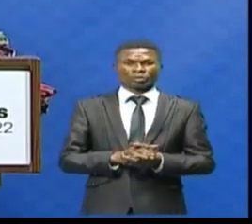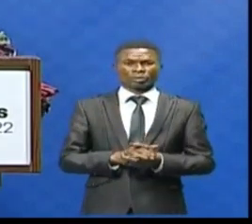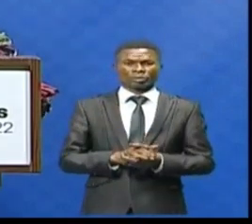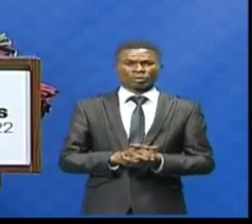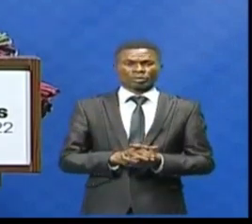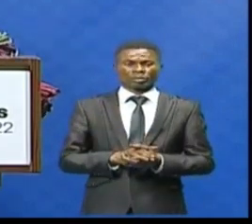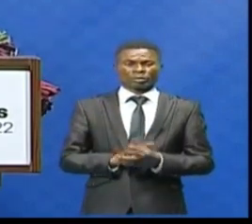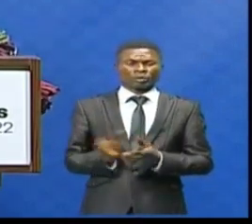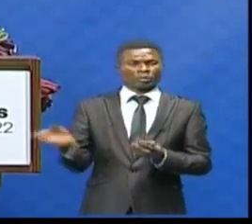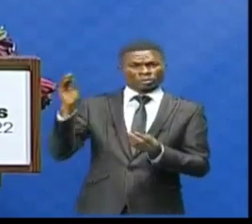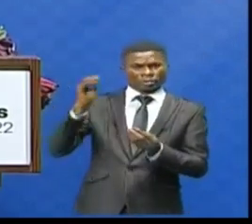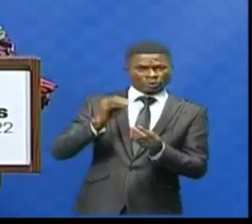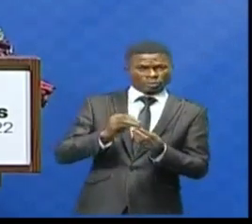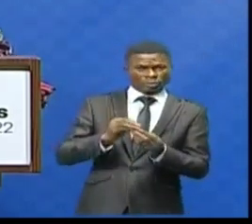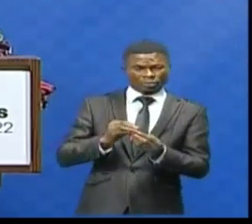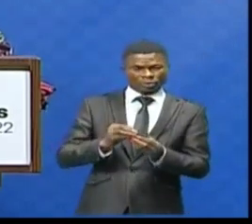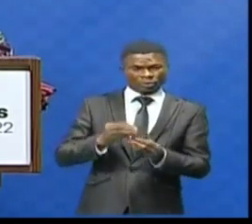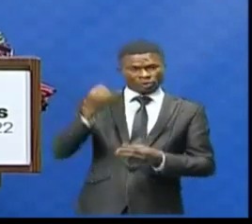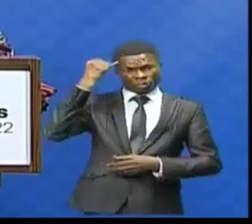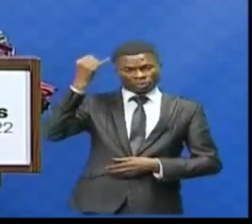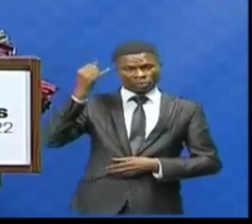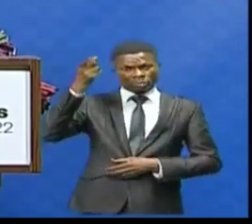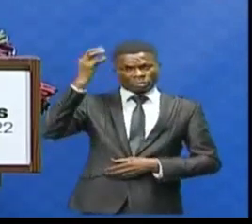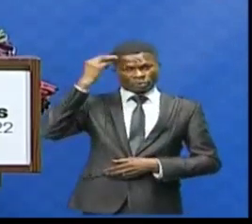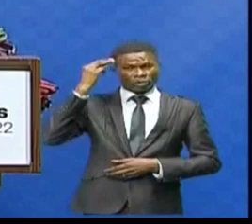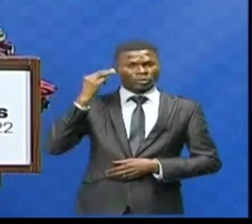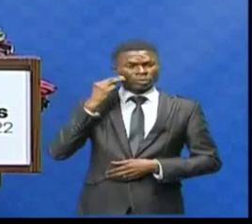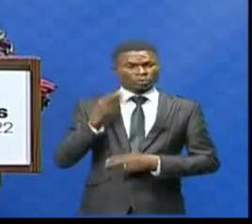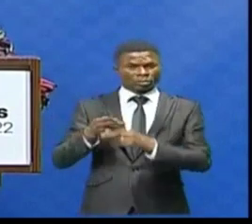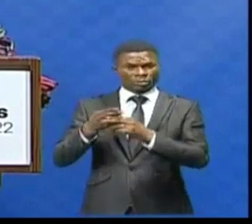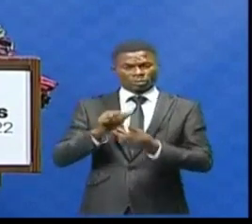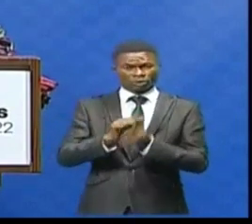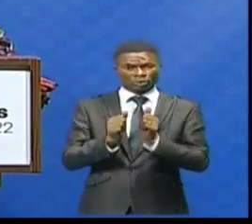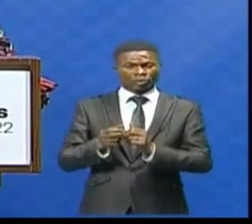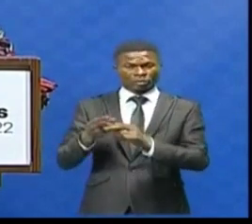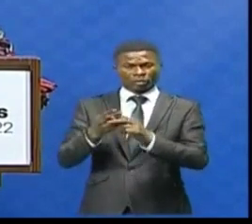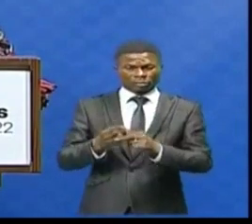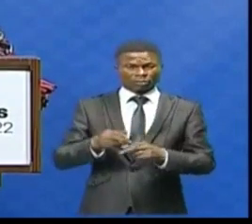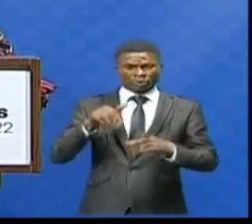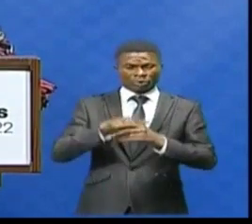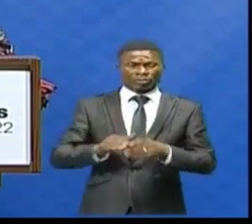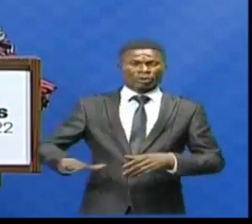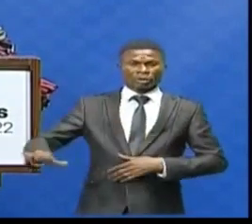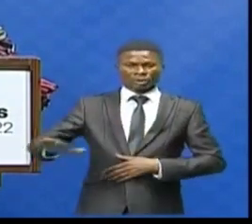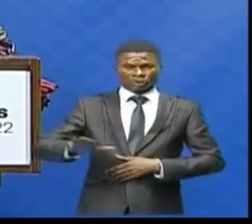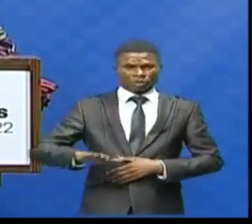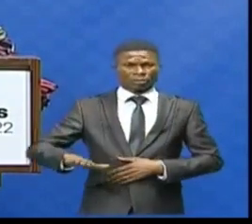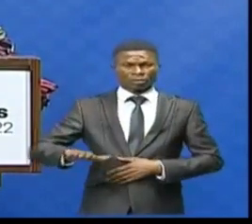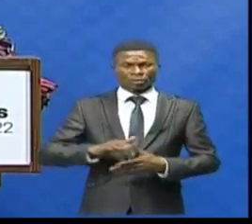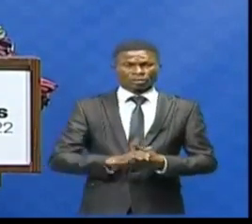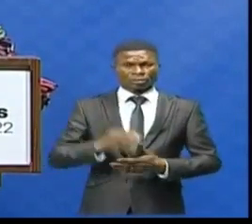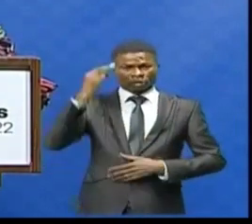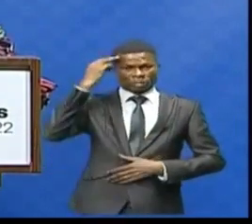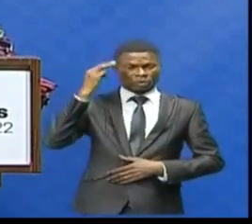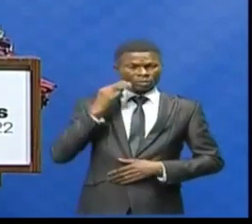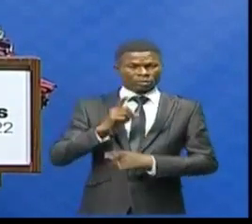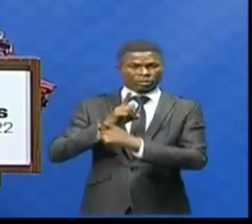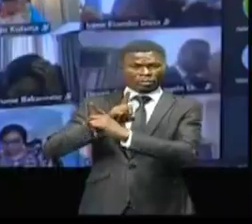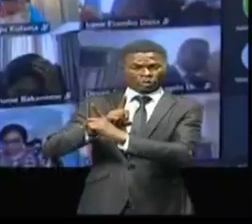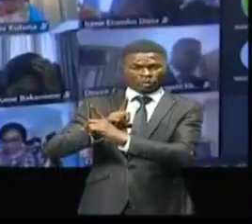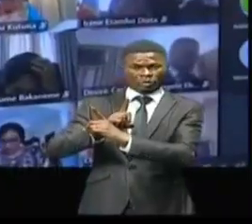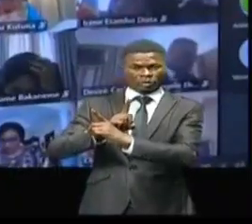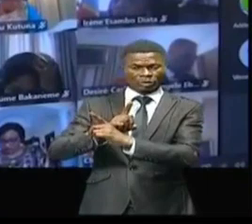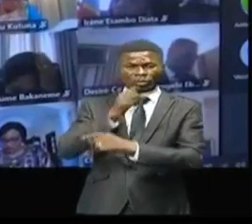en complément au ministre de l'Intérieur sur la situation sécuritaire dans le pays le ministre de la Défense